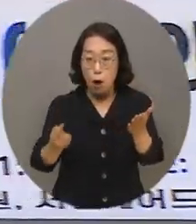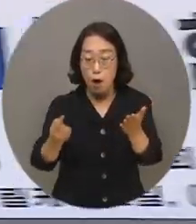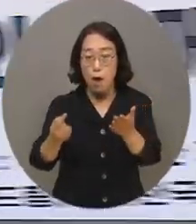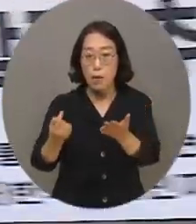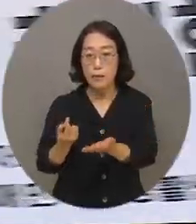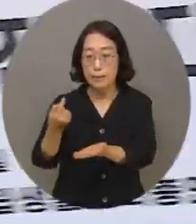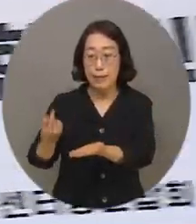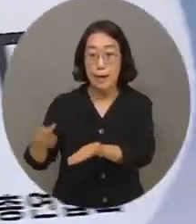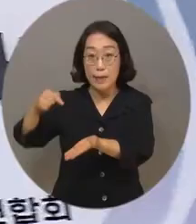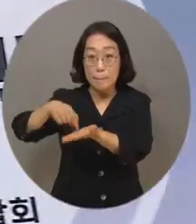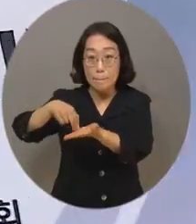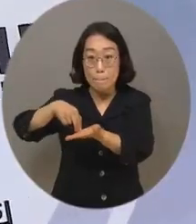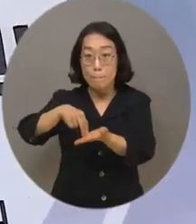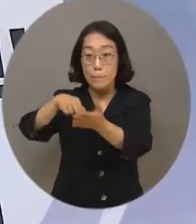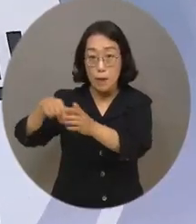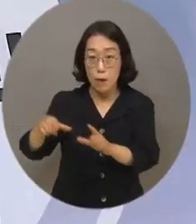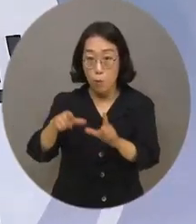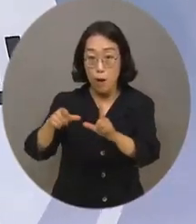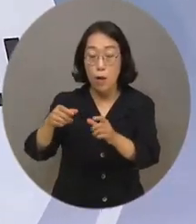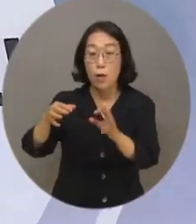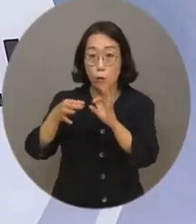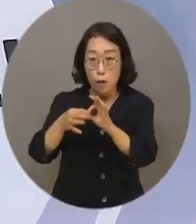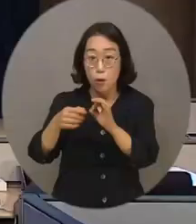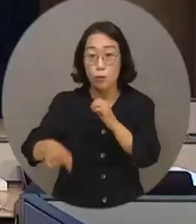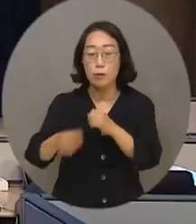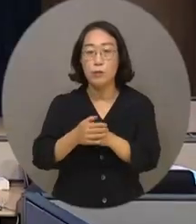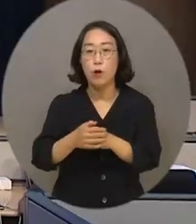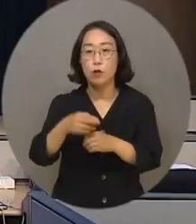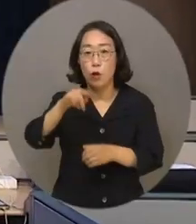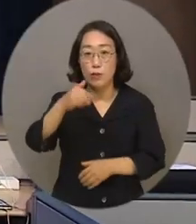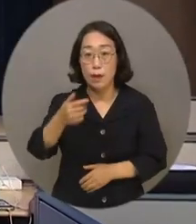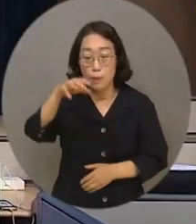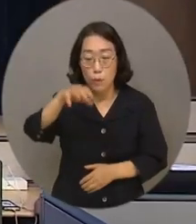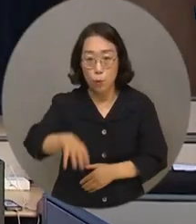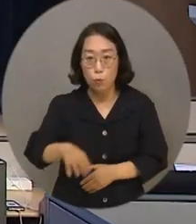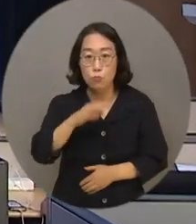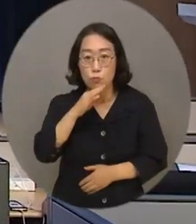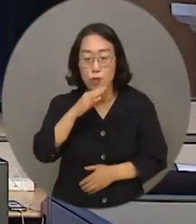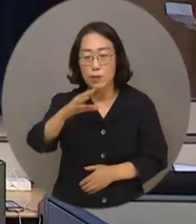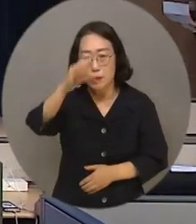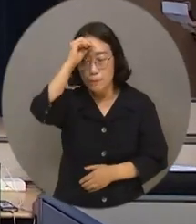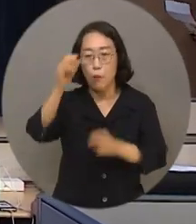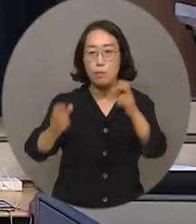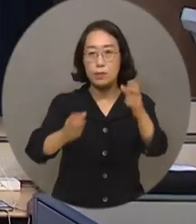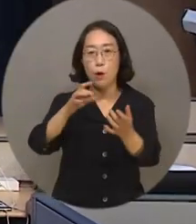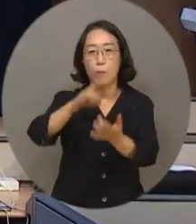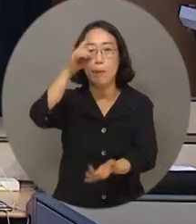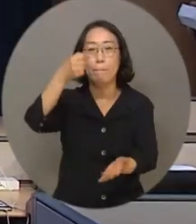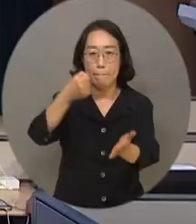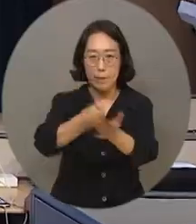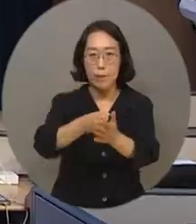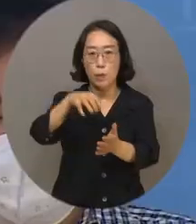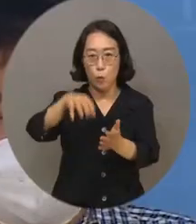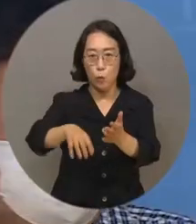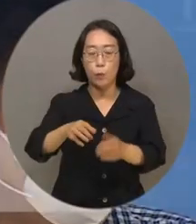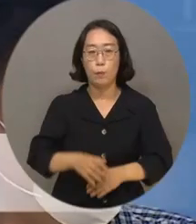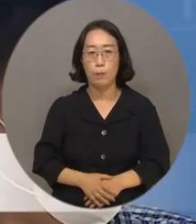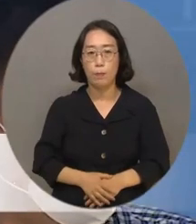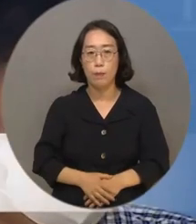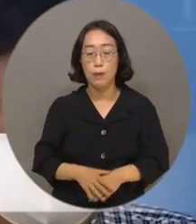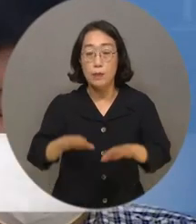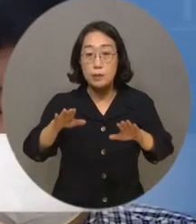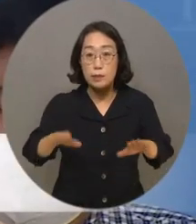자립지원 로드맵에 따라 서산시는 지난해 장애인 지역사회 자립지원 시범사업에 선정된 바 있습니다.